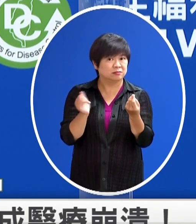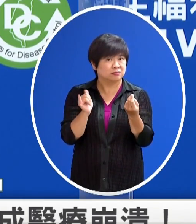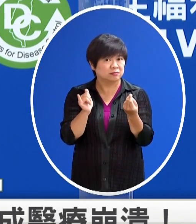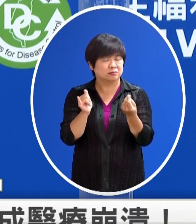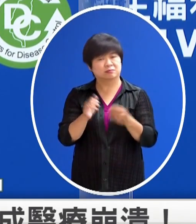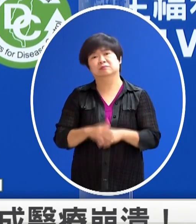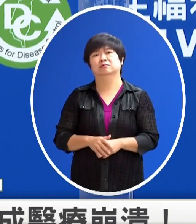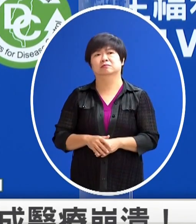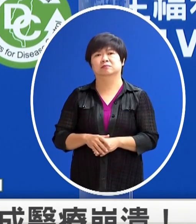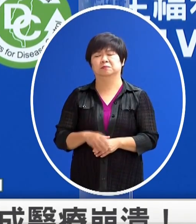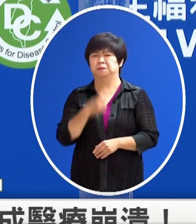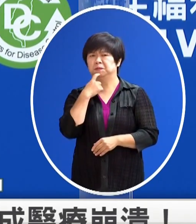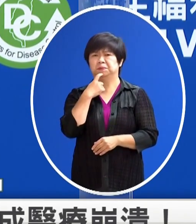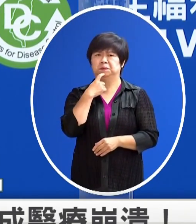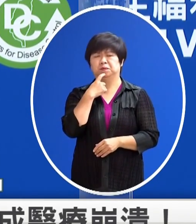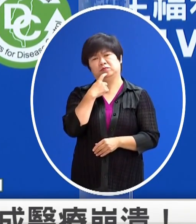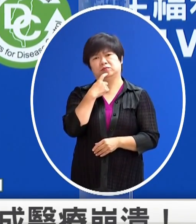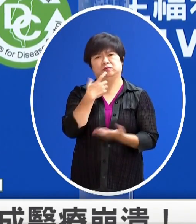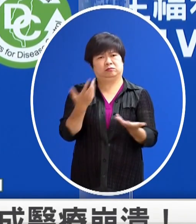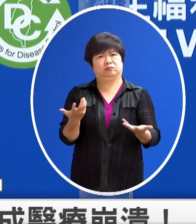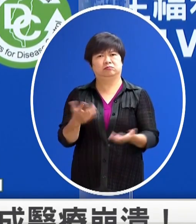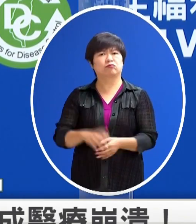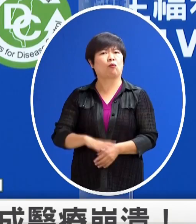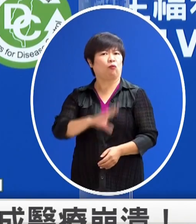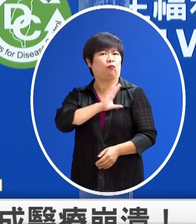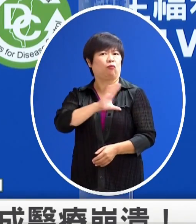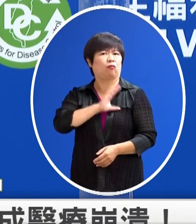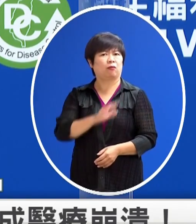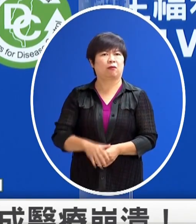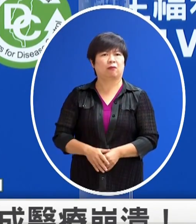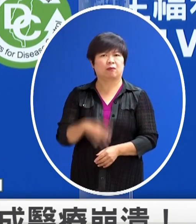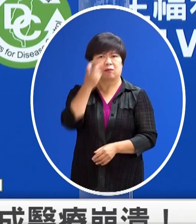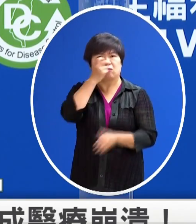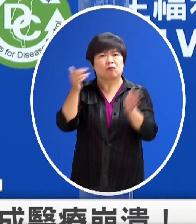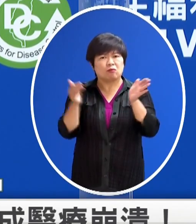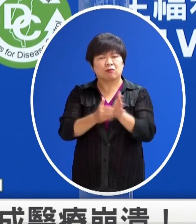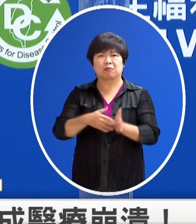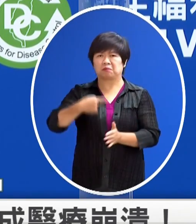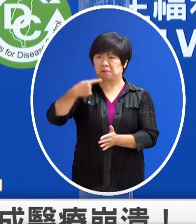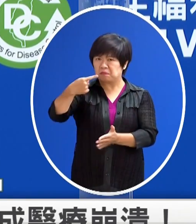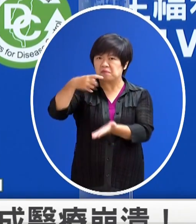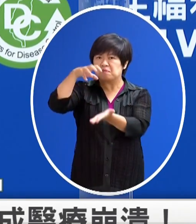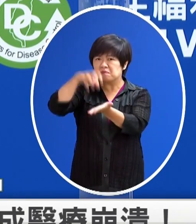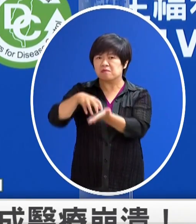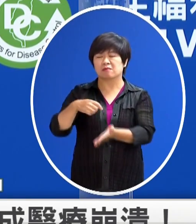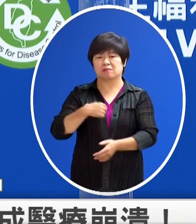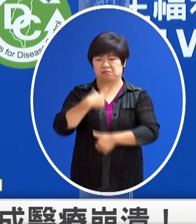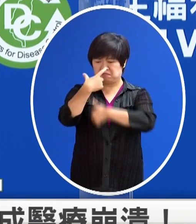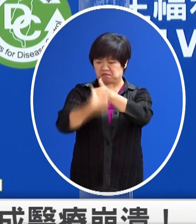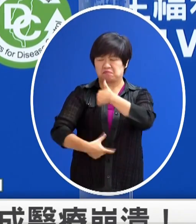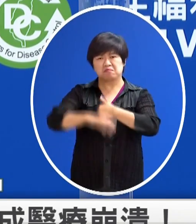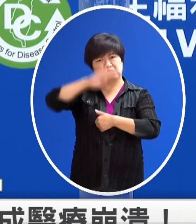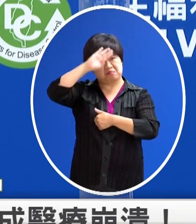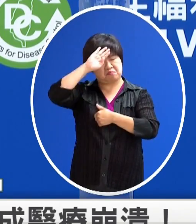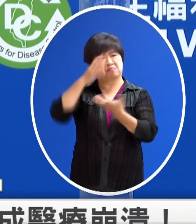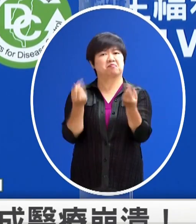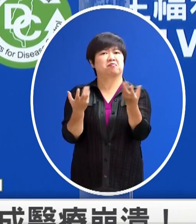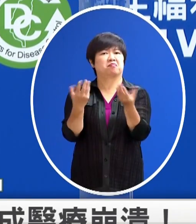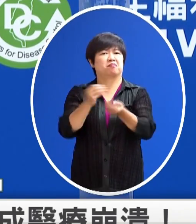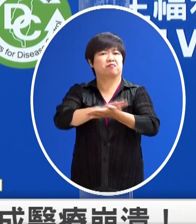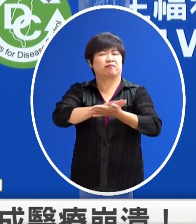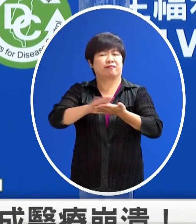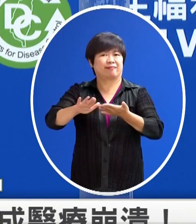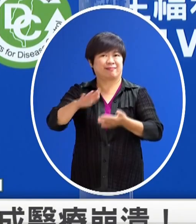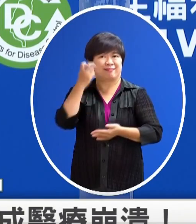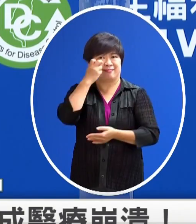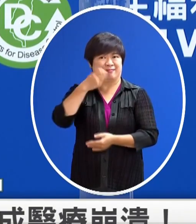很多人大家会直觉的认为就，那我当然啊，我检验的阴性，那我当然是没有病啊。检验阴性